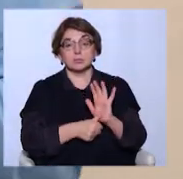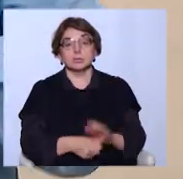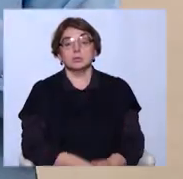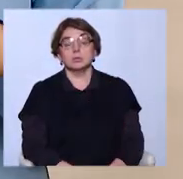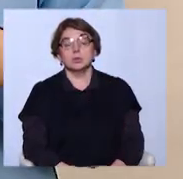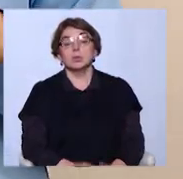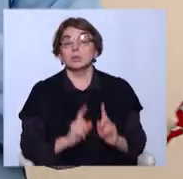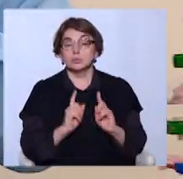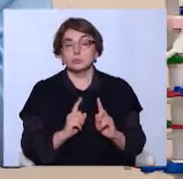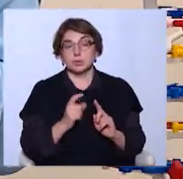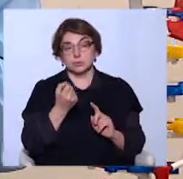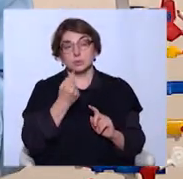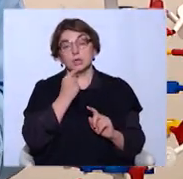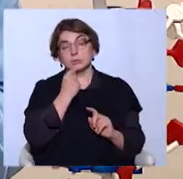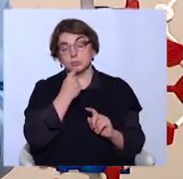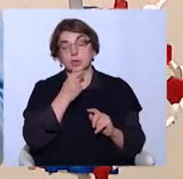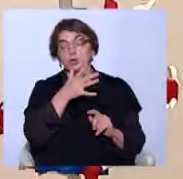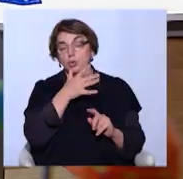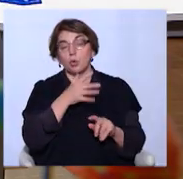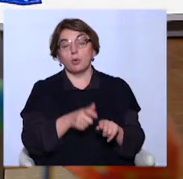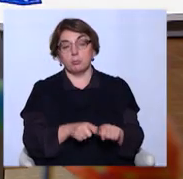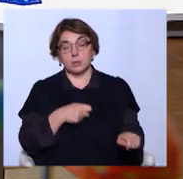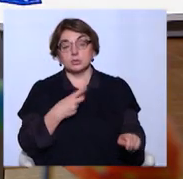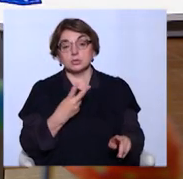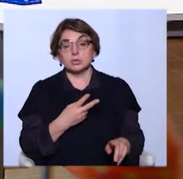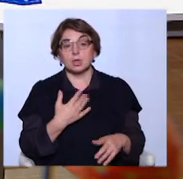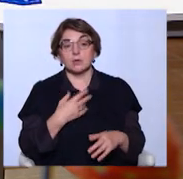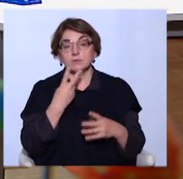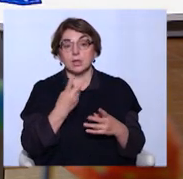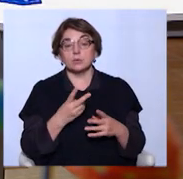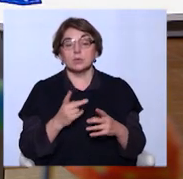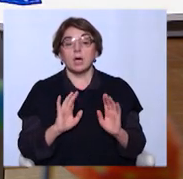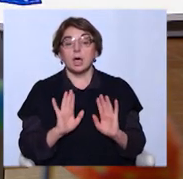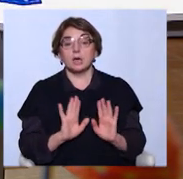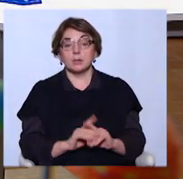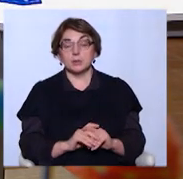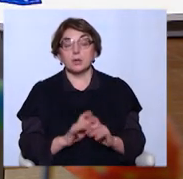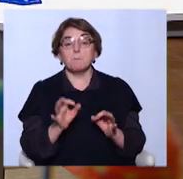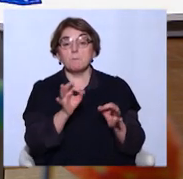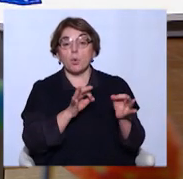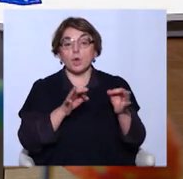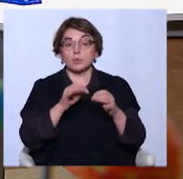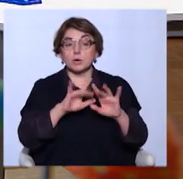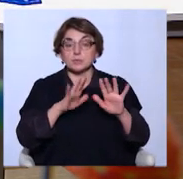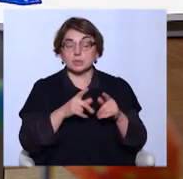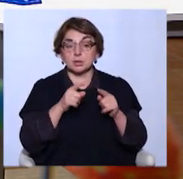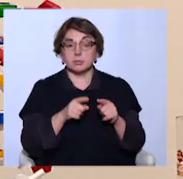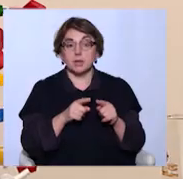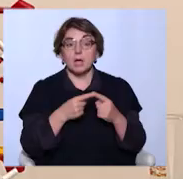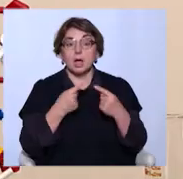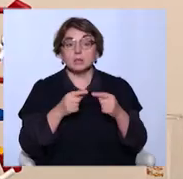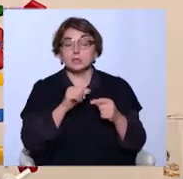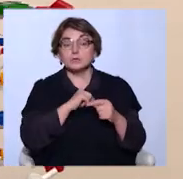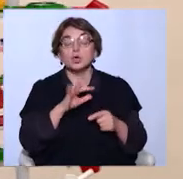6. თუმცა ეს ცოტათი უფრო მეტ დროს მოითხოვს. მოდით ახლა ნახოთ არა მარტო მოლეკულებში როგორ ხდება, არამედ